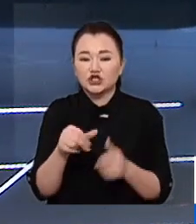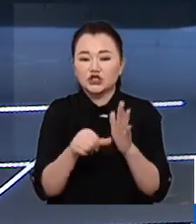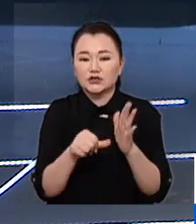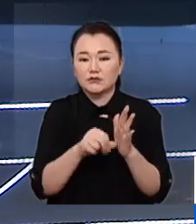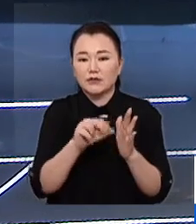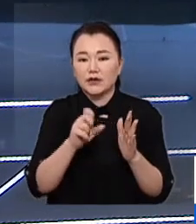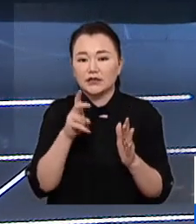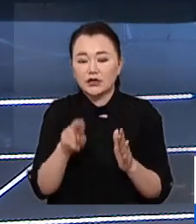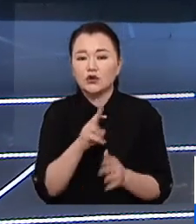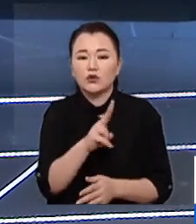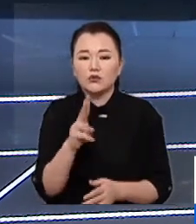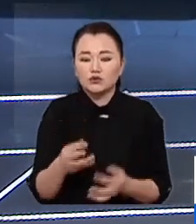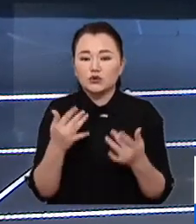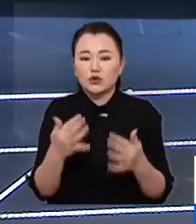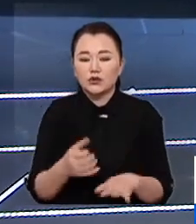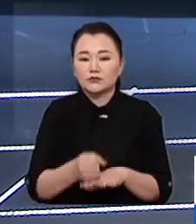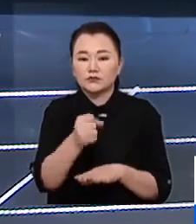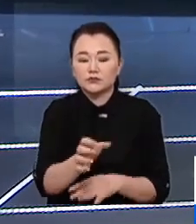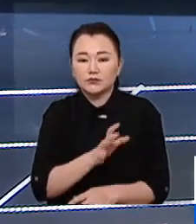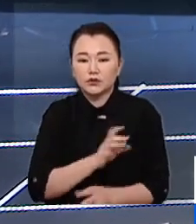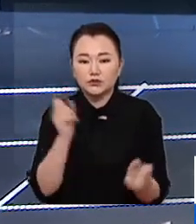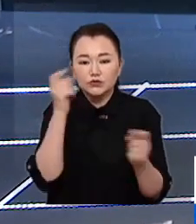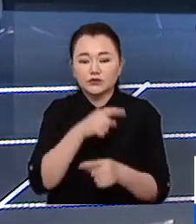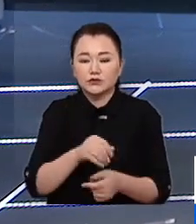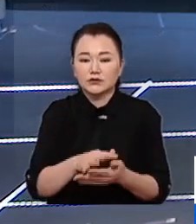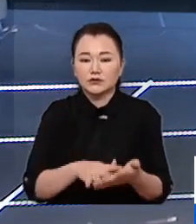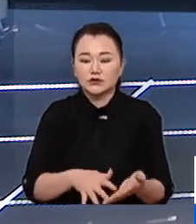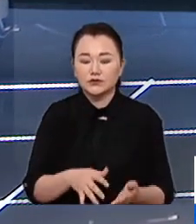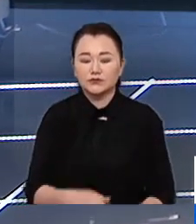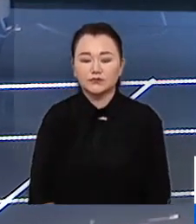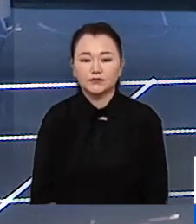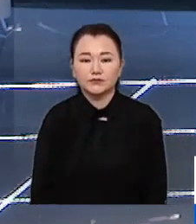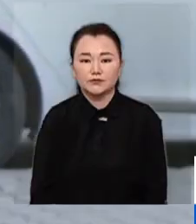партиями. Кому и сколько досталось мандатов, узнавала моя коллега Динара Нургалиева.